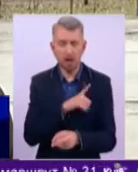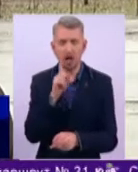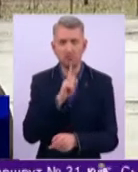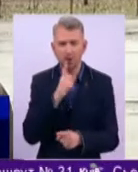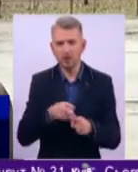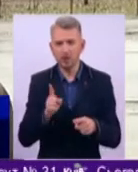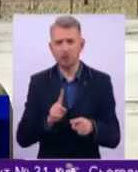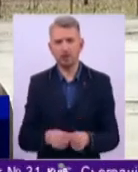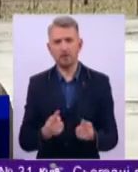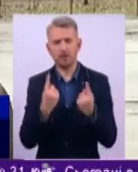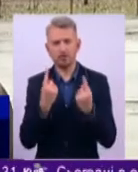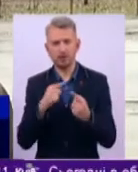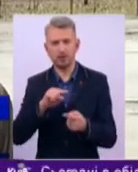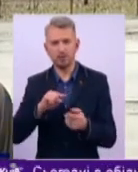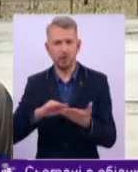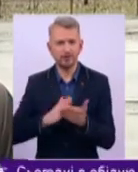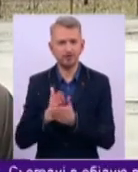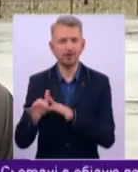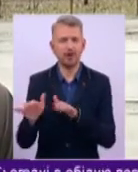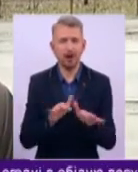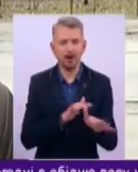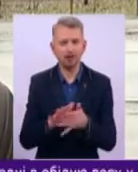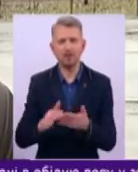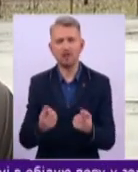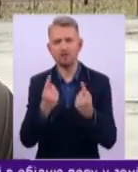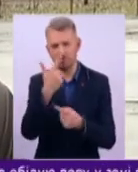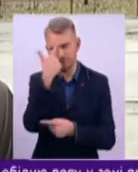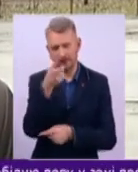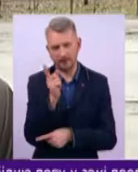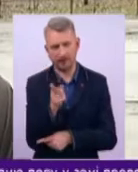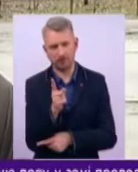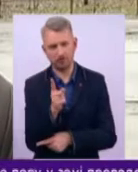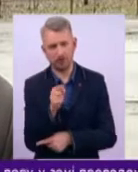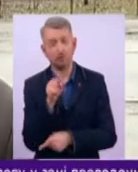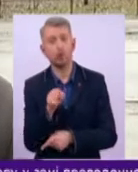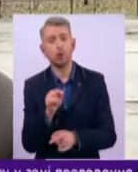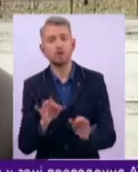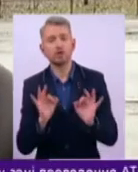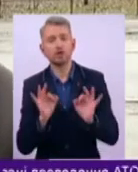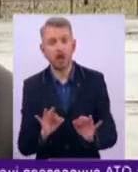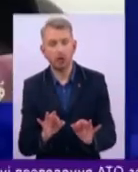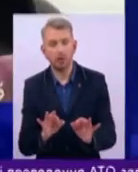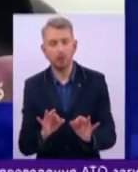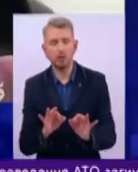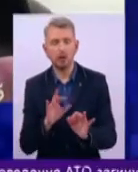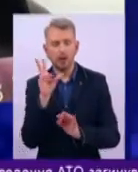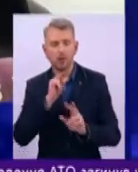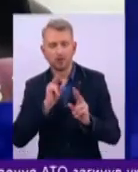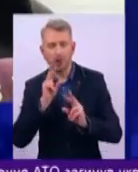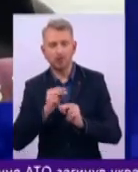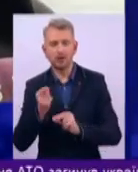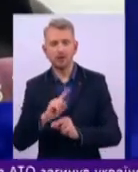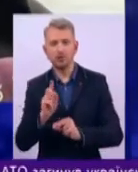це величезний політичний акт і величезне застереження. Тобто воно, звичайно, розраховано на те,